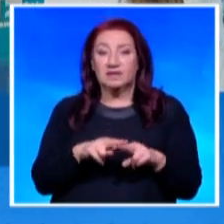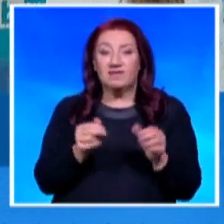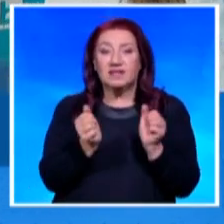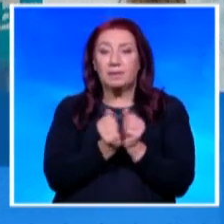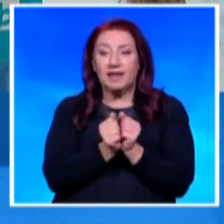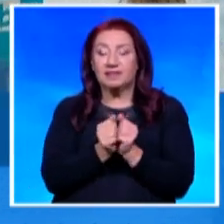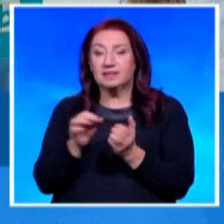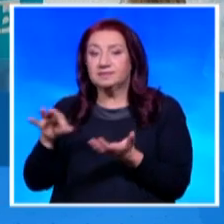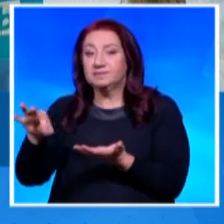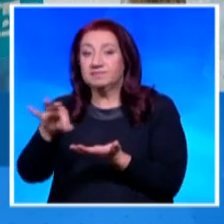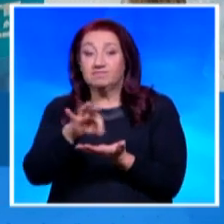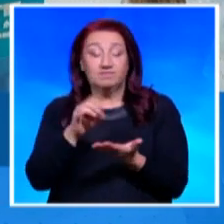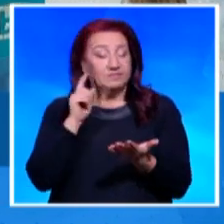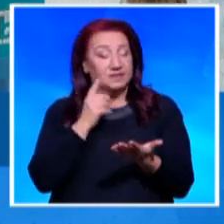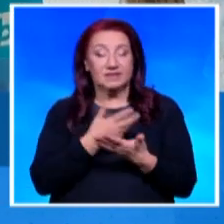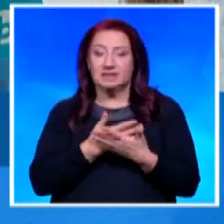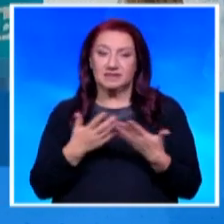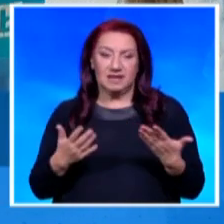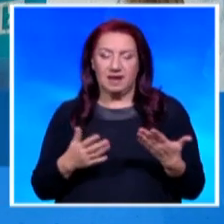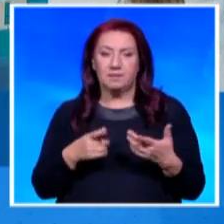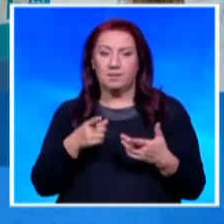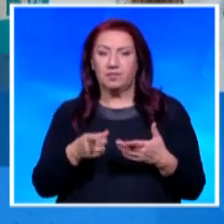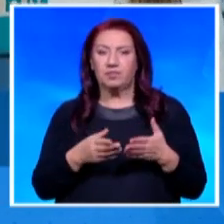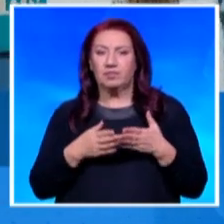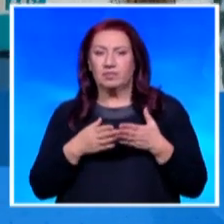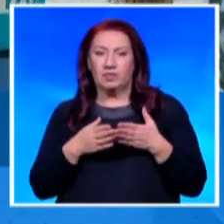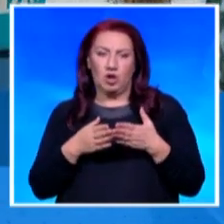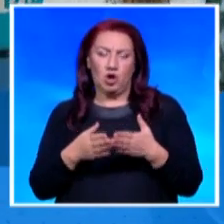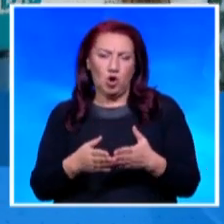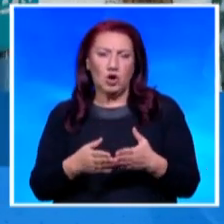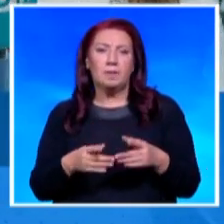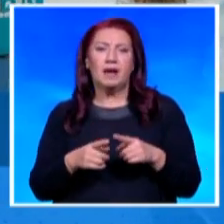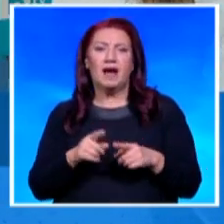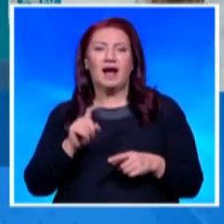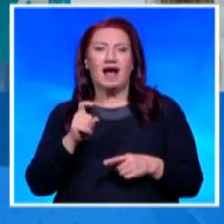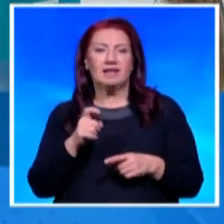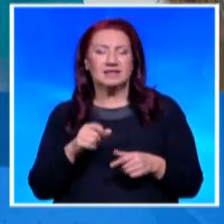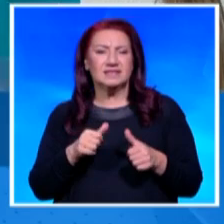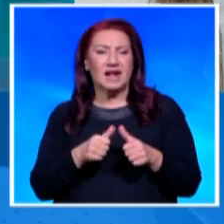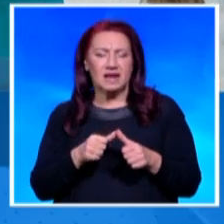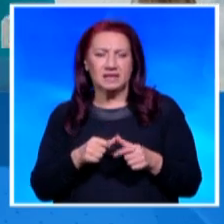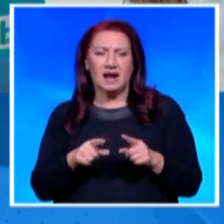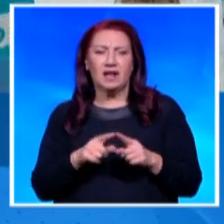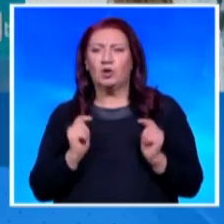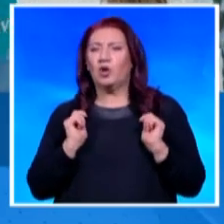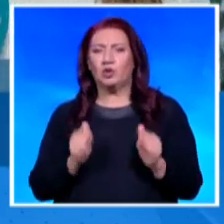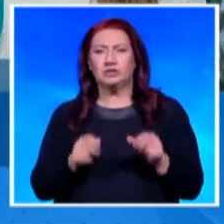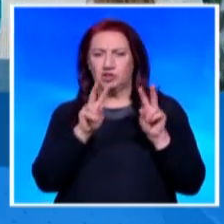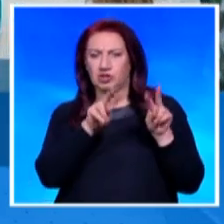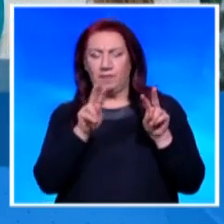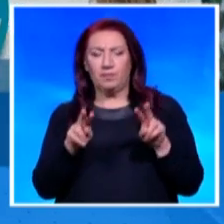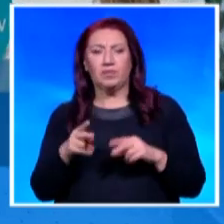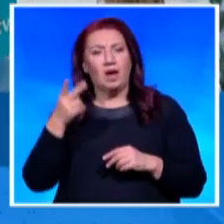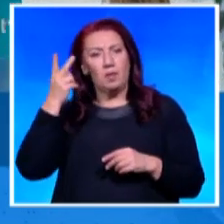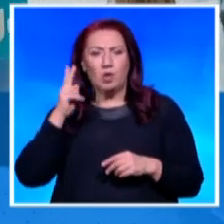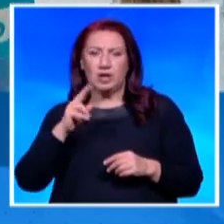Хутите превърнаха кораба Galaxy Leader буквално в туристическа атракция. Моряците от похитения кораб бяха получили